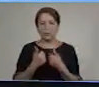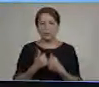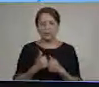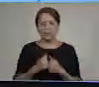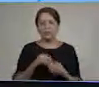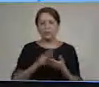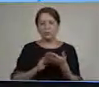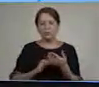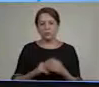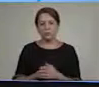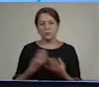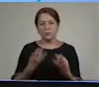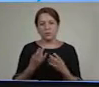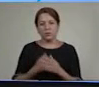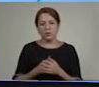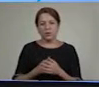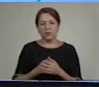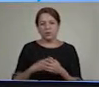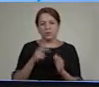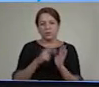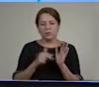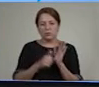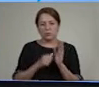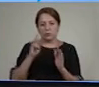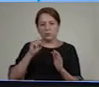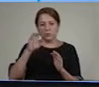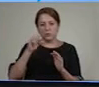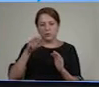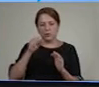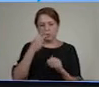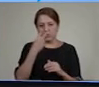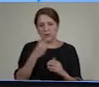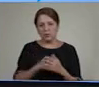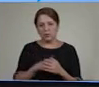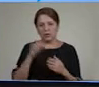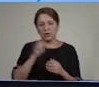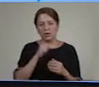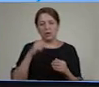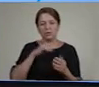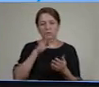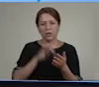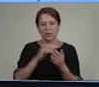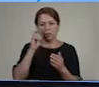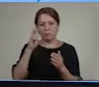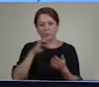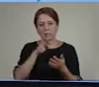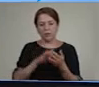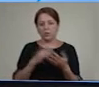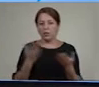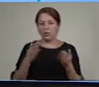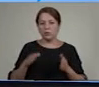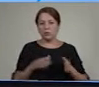to'ldiring. Endi esa 86-masalaga e'tiboringizni qarating. A shahardan B shaharga qanday yo'llar bilan